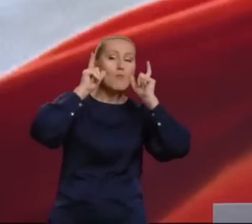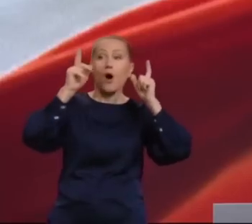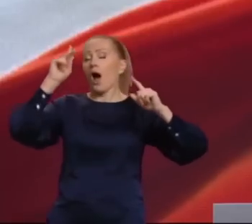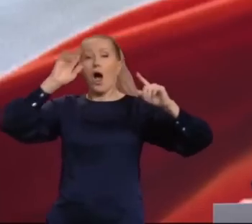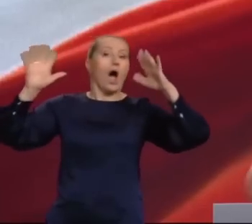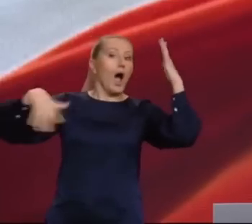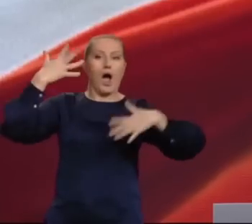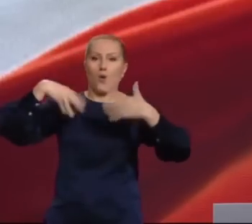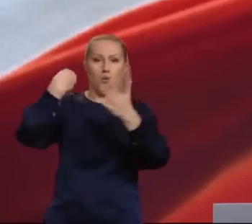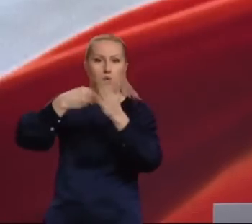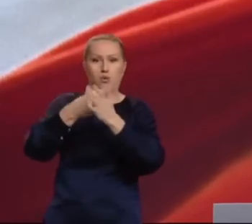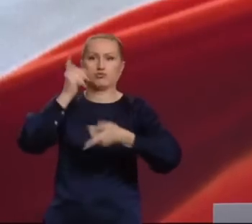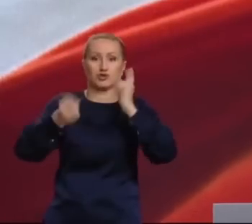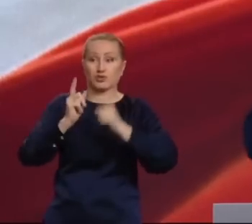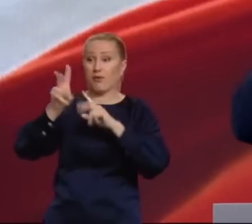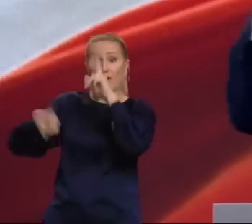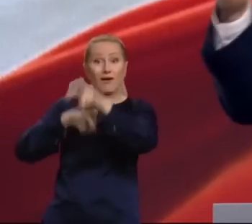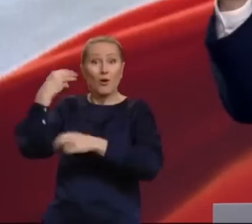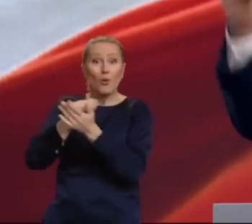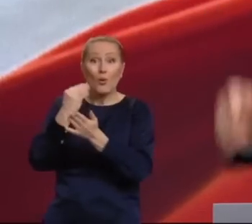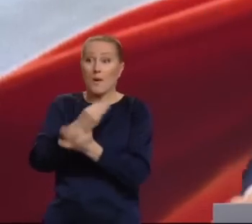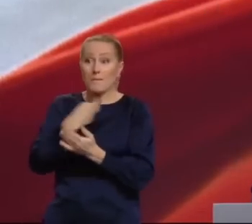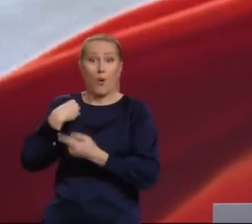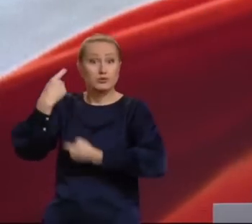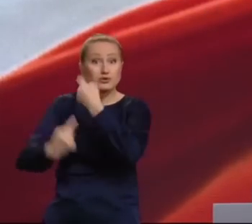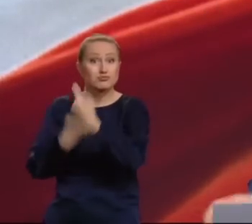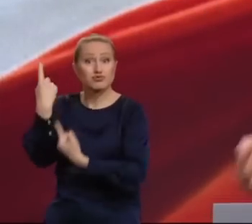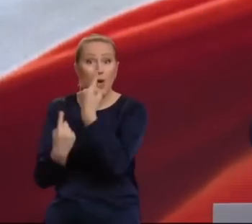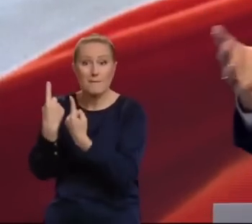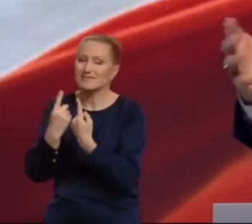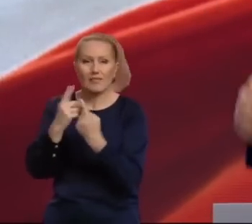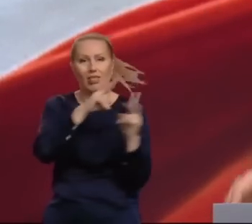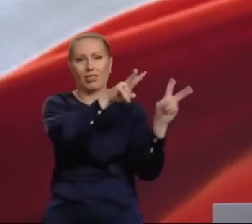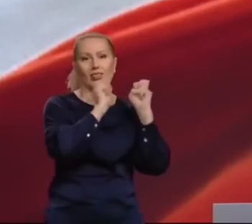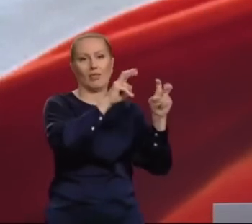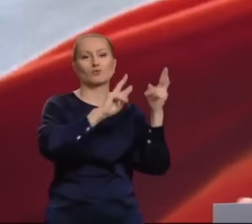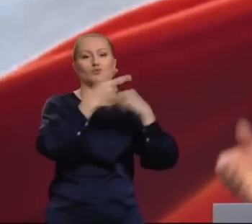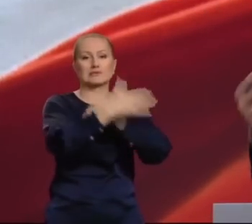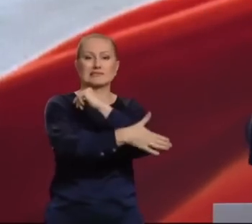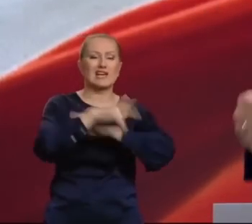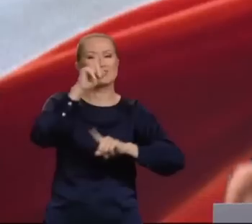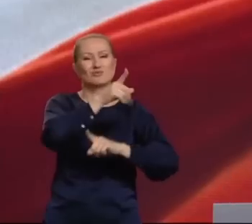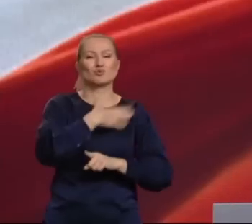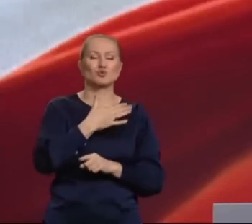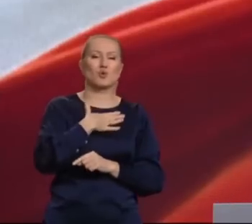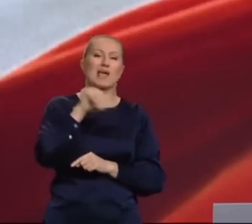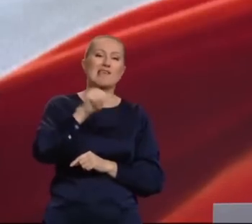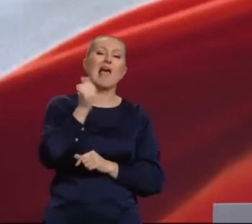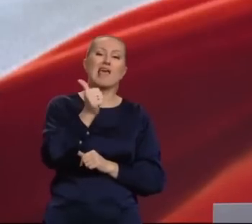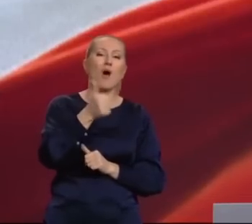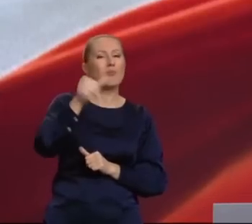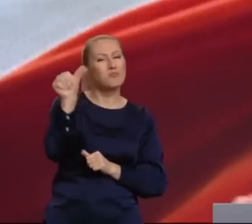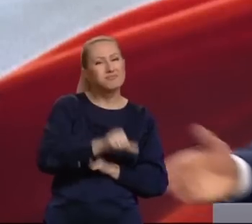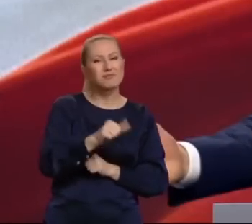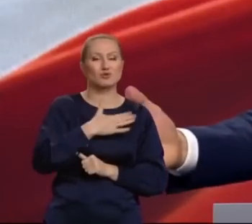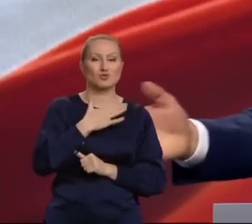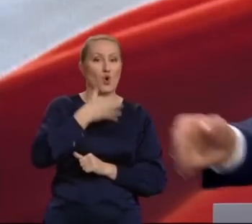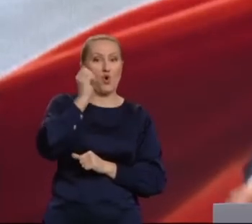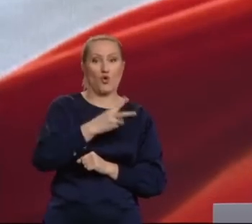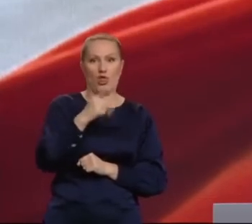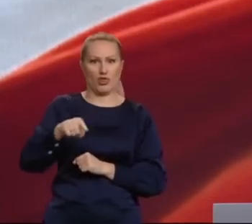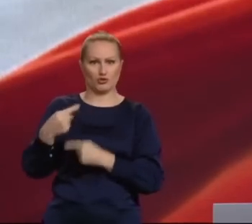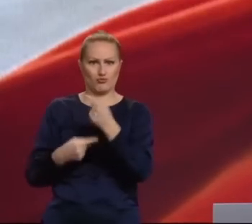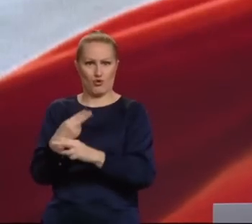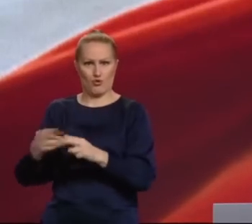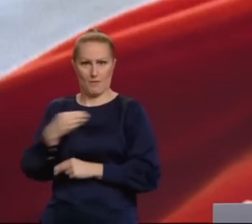zakupowy, kupując niestety nie w polskim przemyśle obronnym, tylko głównie za granicą. Czasem produkty gorszej jakości niż jesteśmy w stanie wyprodukować tutaj, no ale